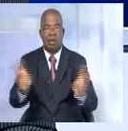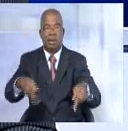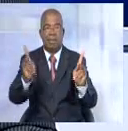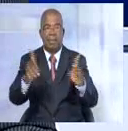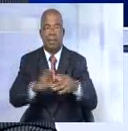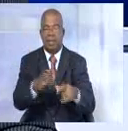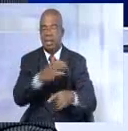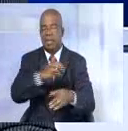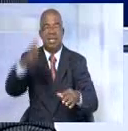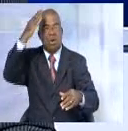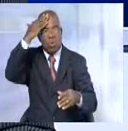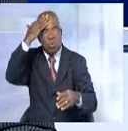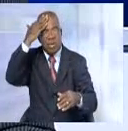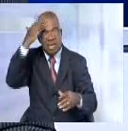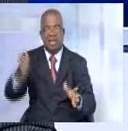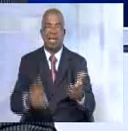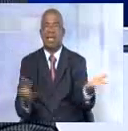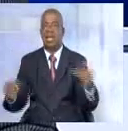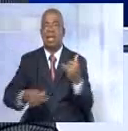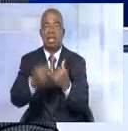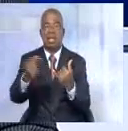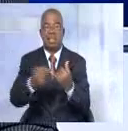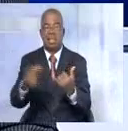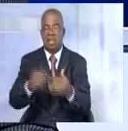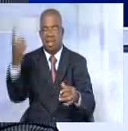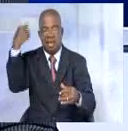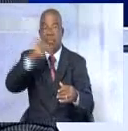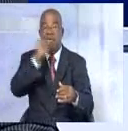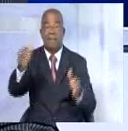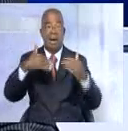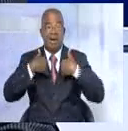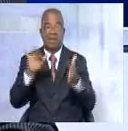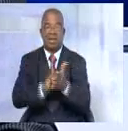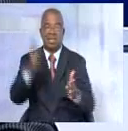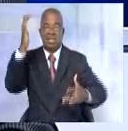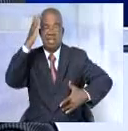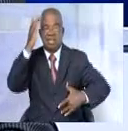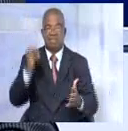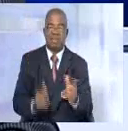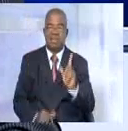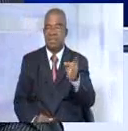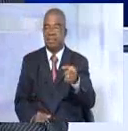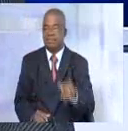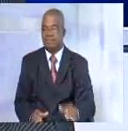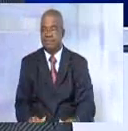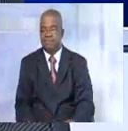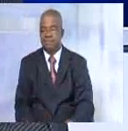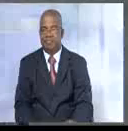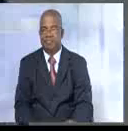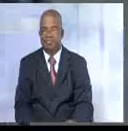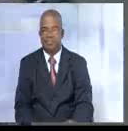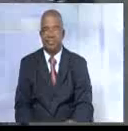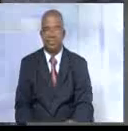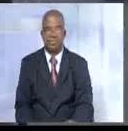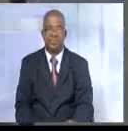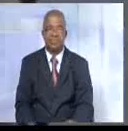de connaissances pour mieux lutter contre cette pandémie au niveau des jeunes. Kwadio Kwame, RTI Bouaké.